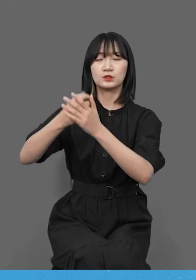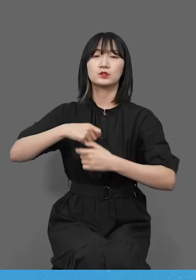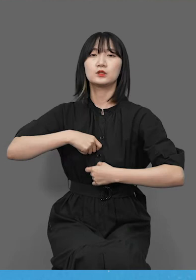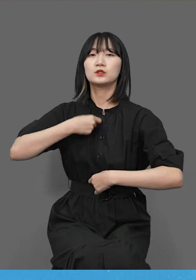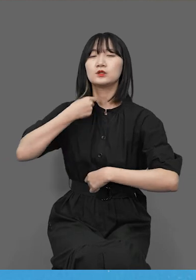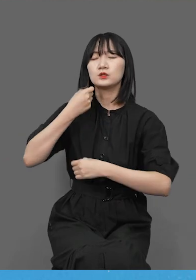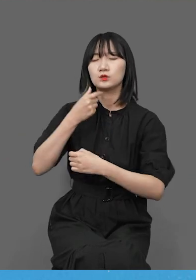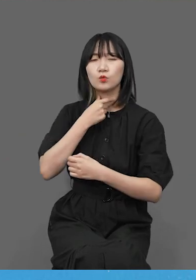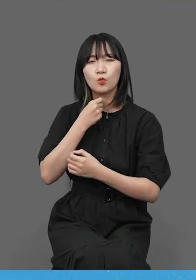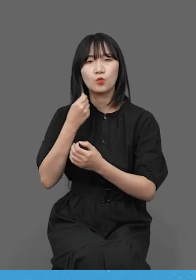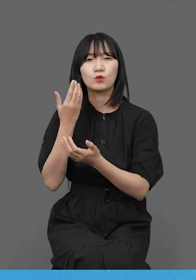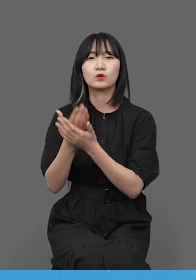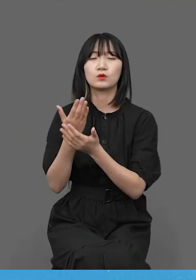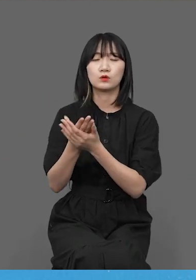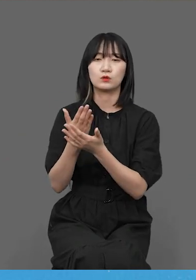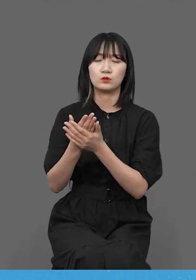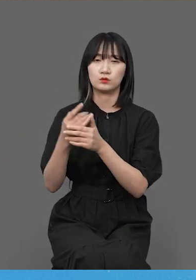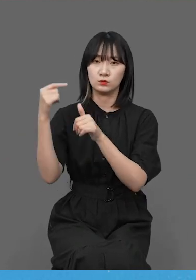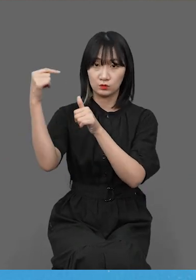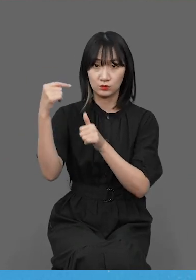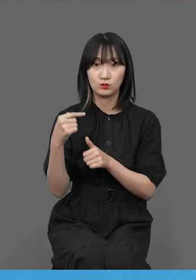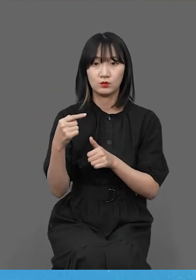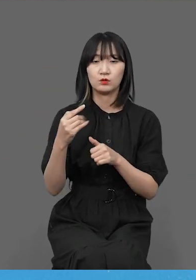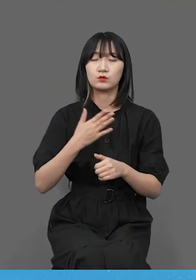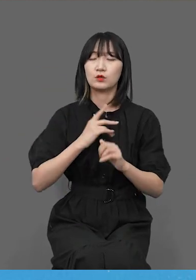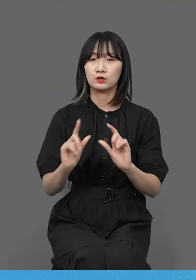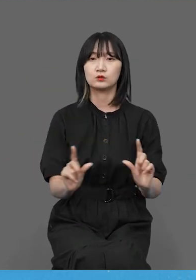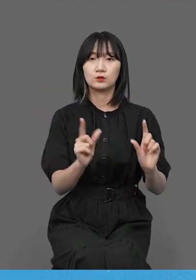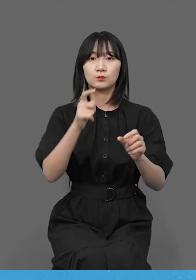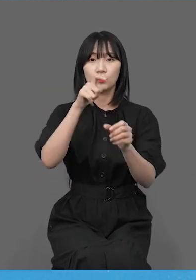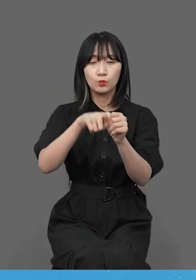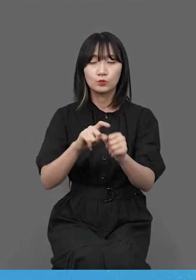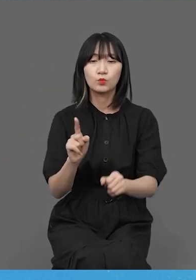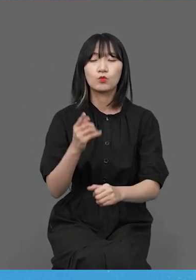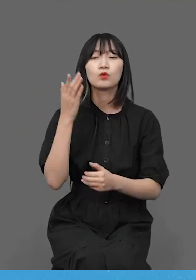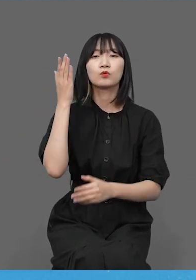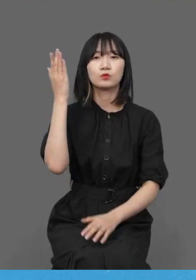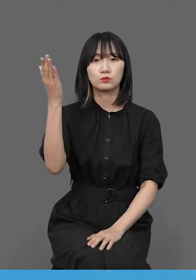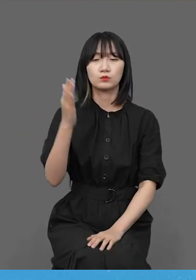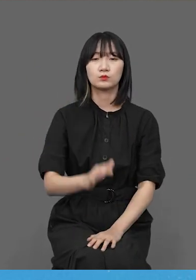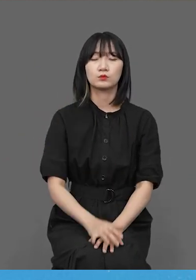의를 구하라고 말씀하시는 거거든요. 내 삶의 목적은 저것이에요.